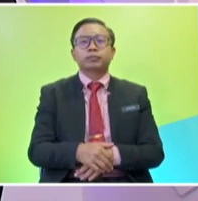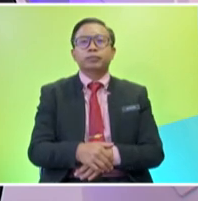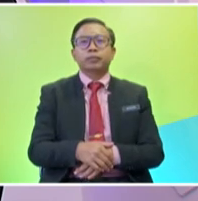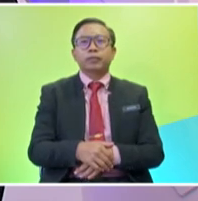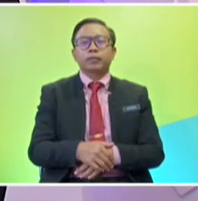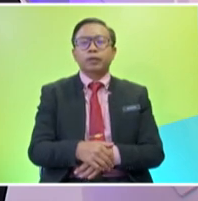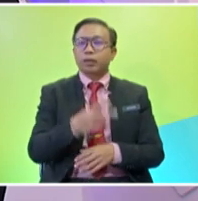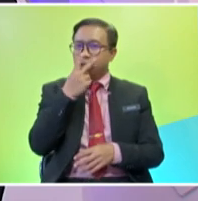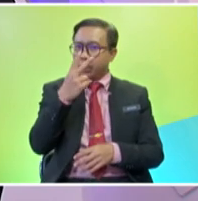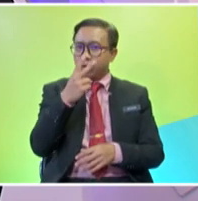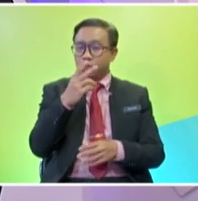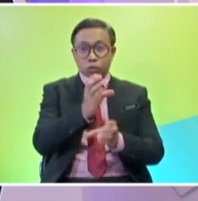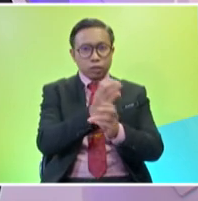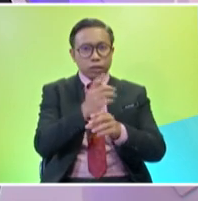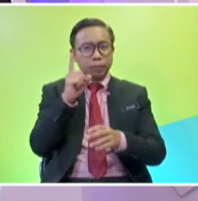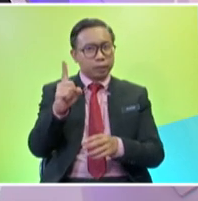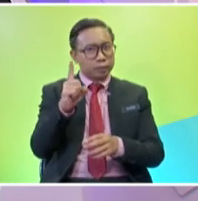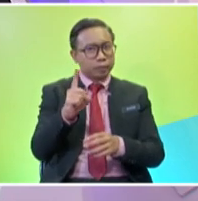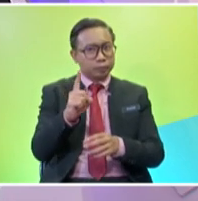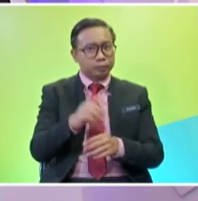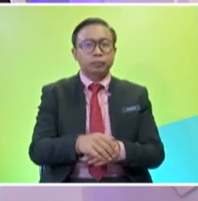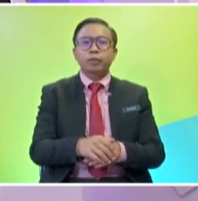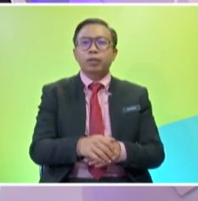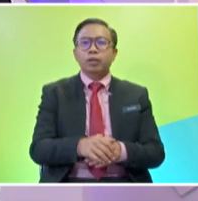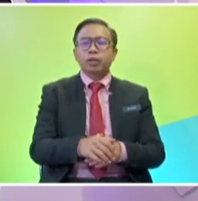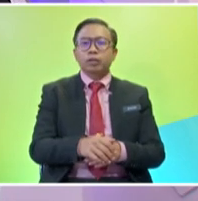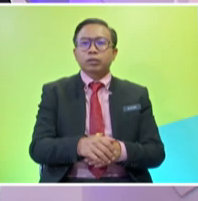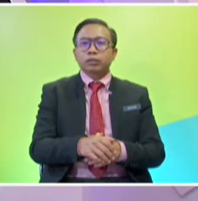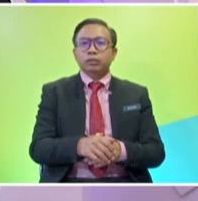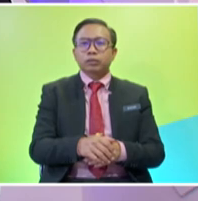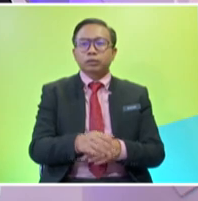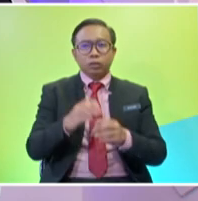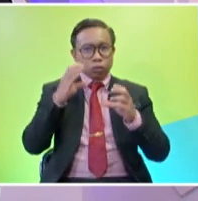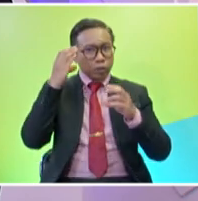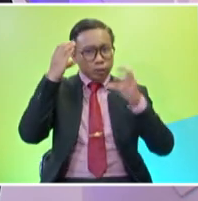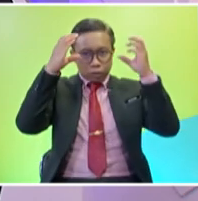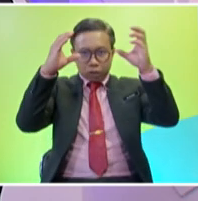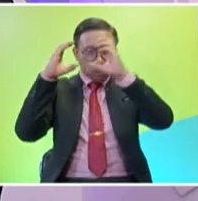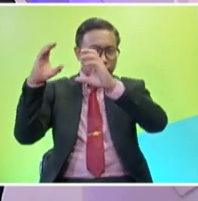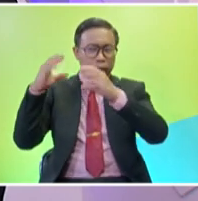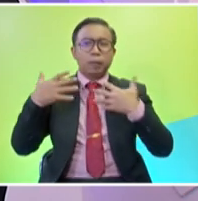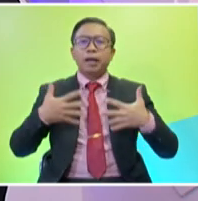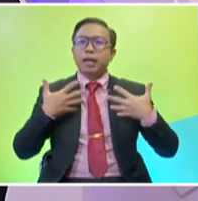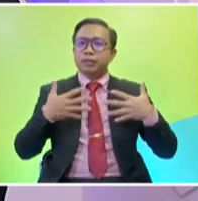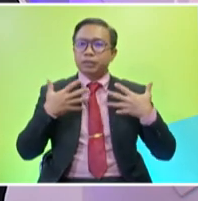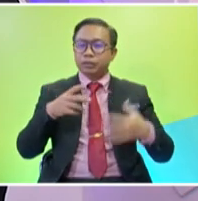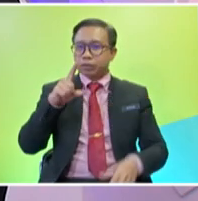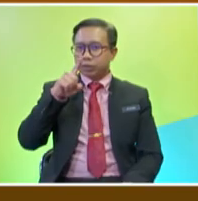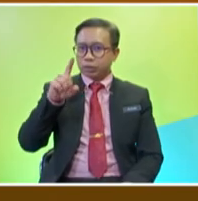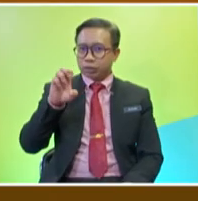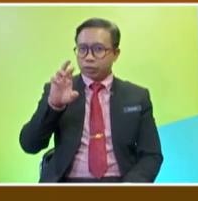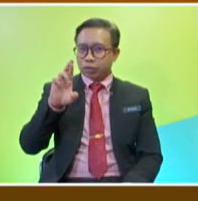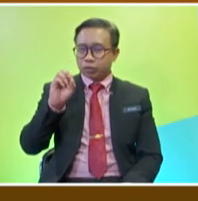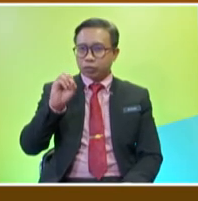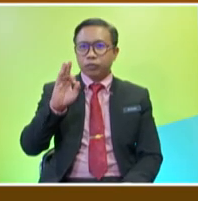lihat ciri-ciri yang pertama biasanya tumbuh-tumbuhan ini tahan kepada cuaca panas ataupun jenis zerofit Oke